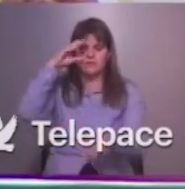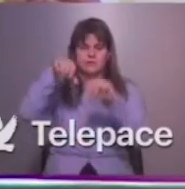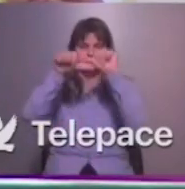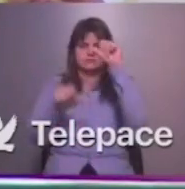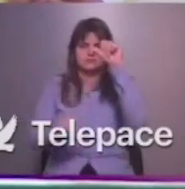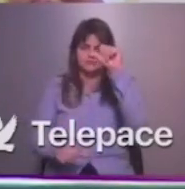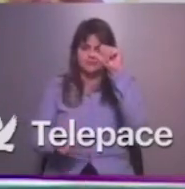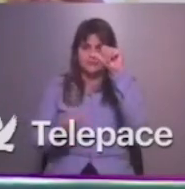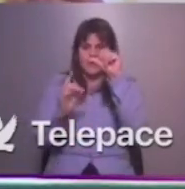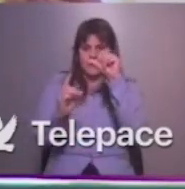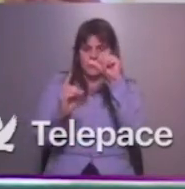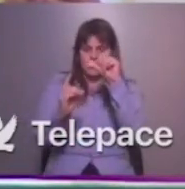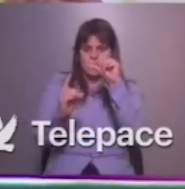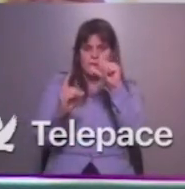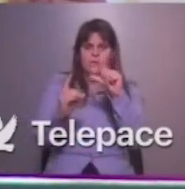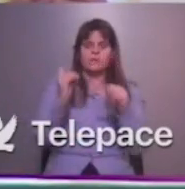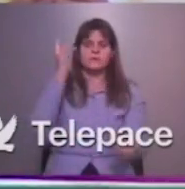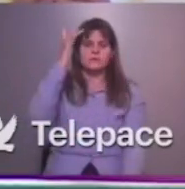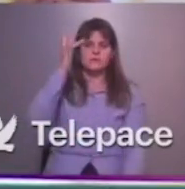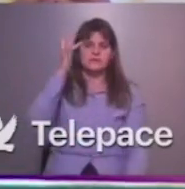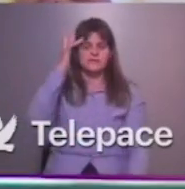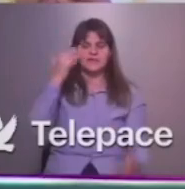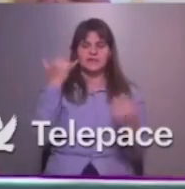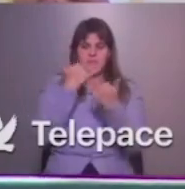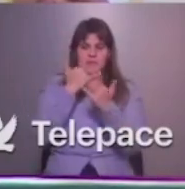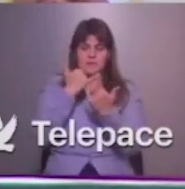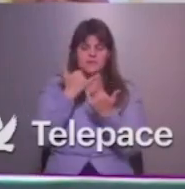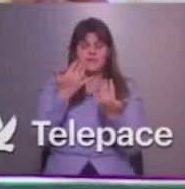di santificazione e di gioia.